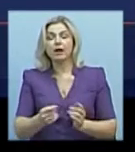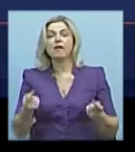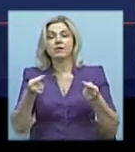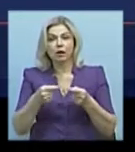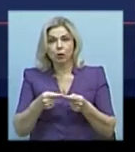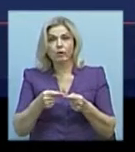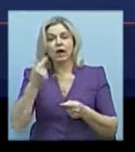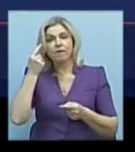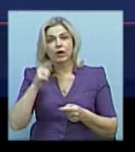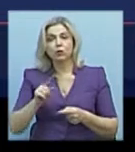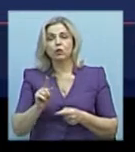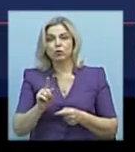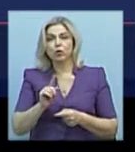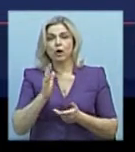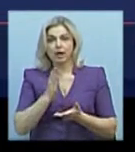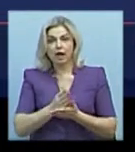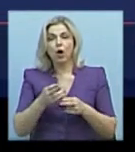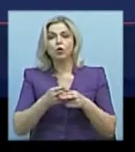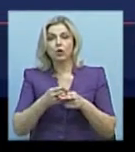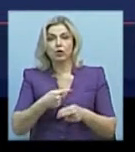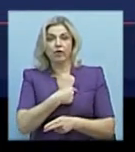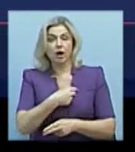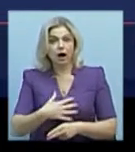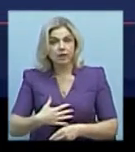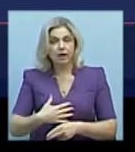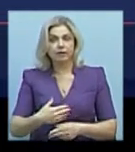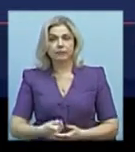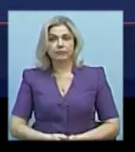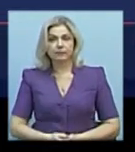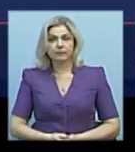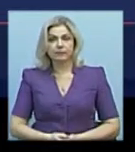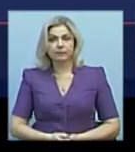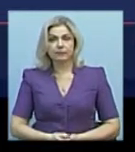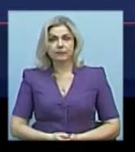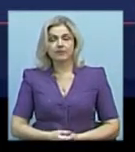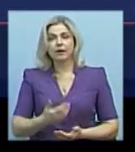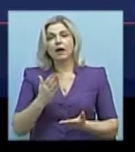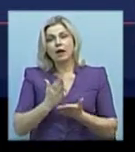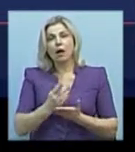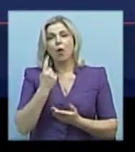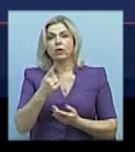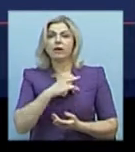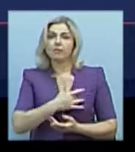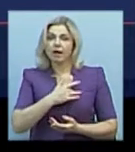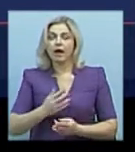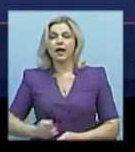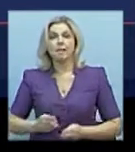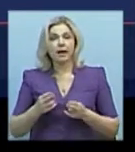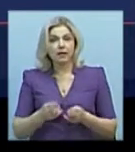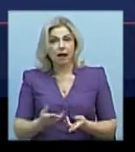встановлюються. Відомо тільки те, що є ножові поранення, тобто розглядається одна з версій, це і кримінальна.